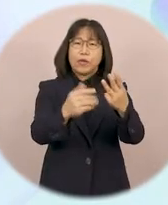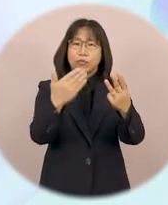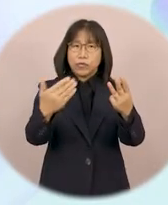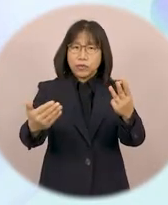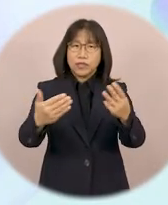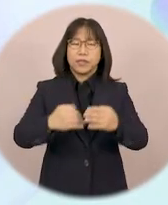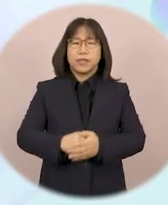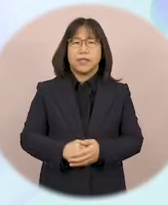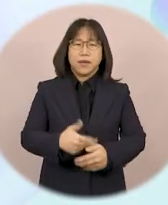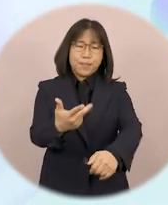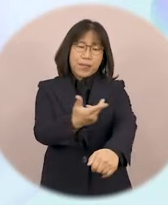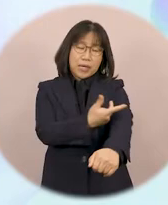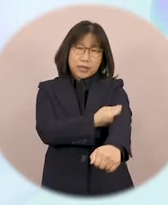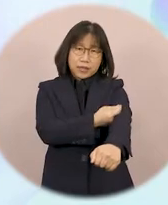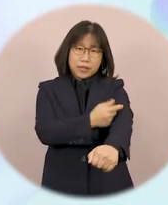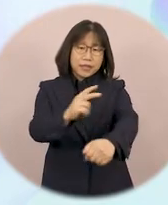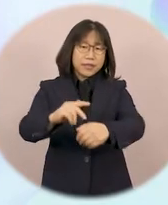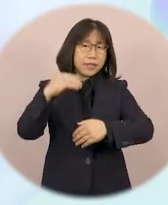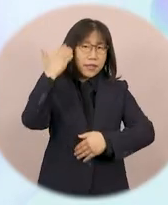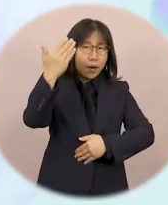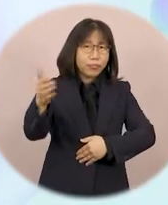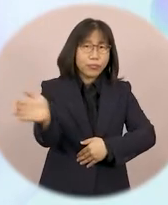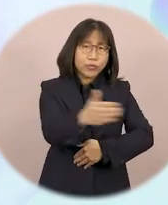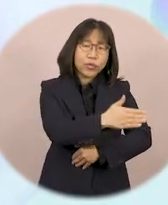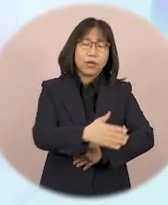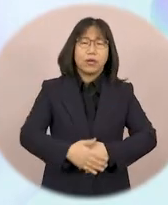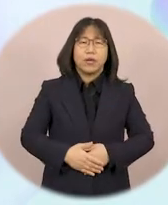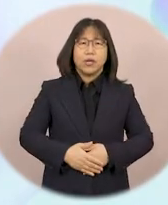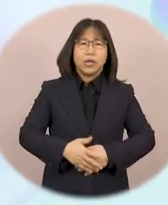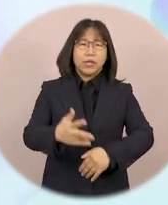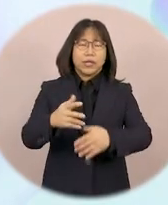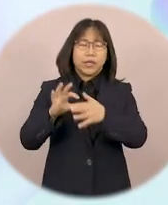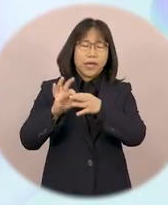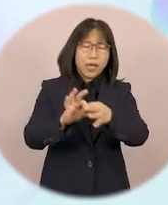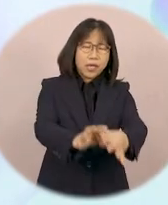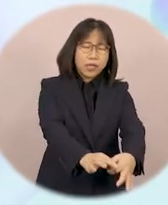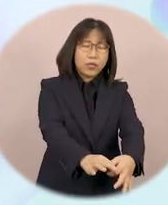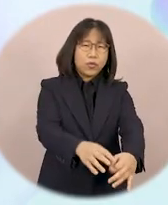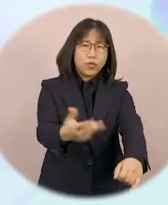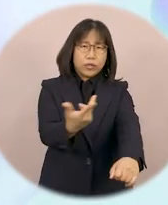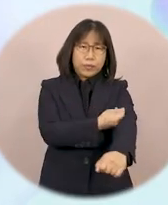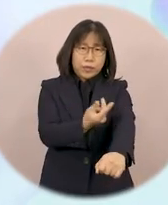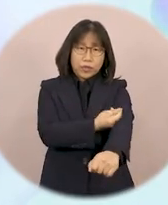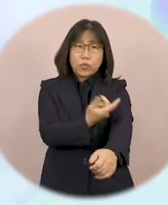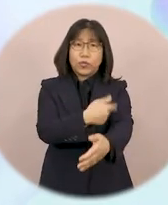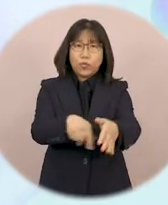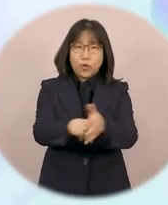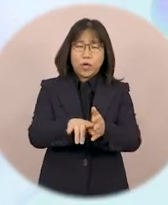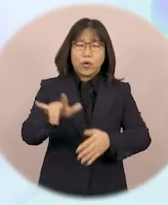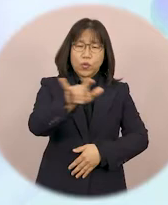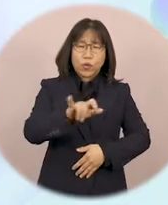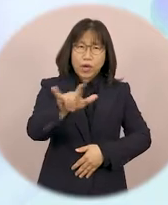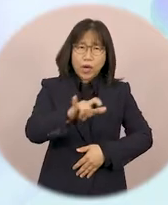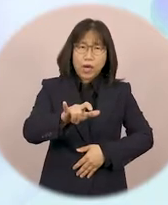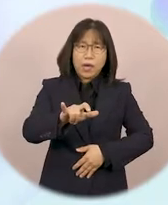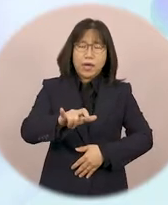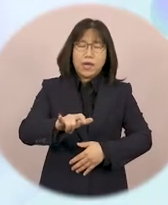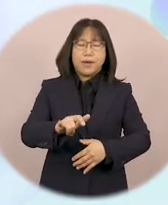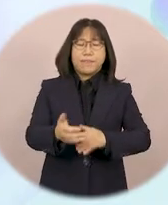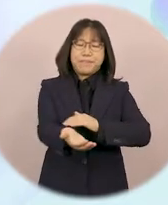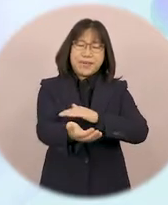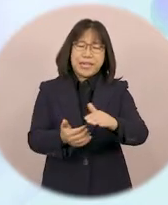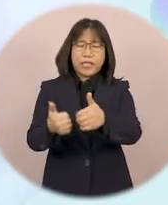공급 상황에 맞춰 다음달 부터 순차적으로 이루어지는 예방적 좀 준비를 위해 콜은 알고 백신 예방접종